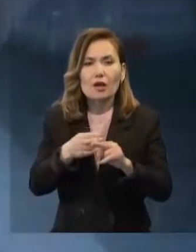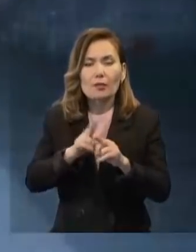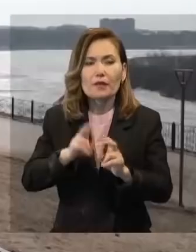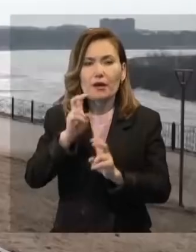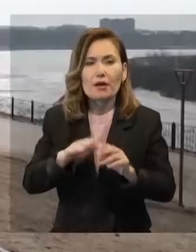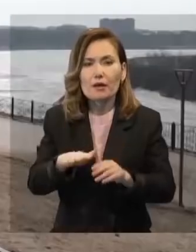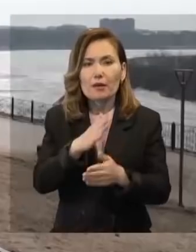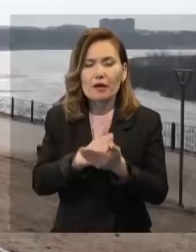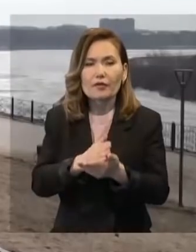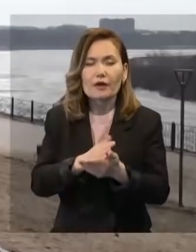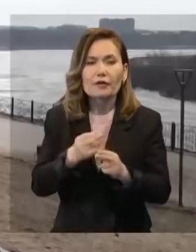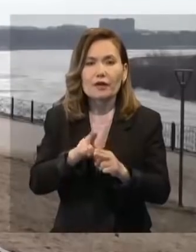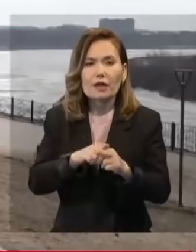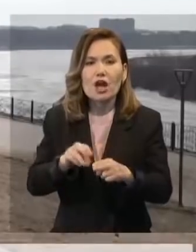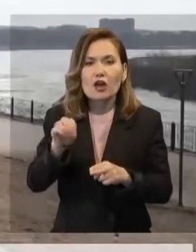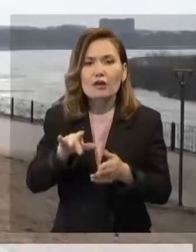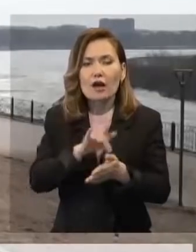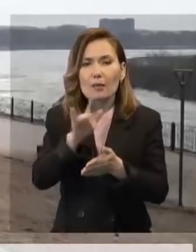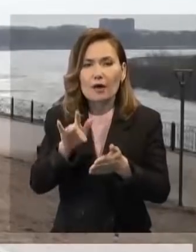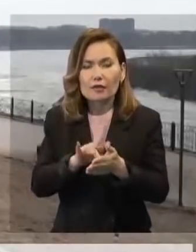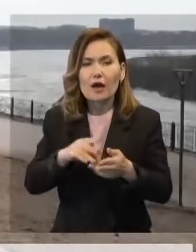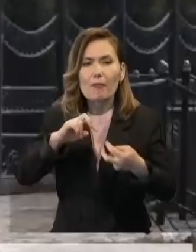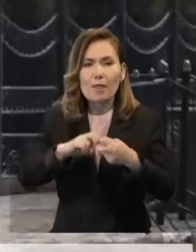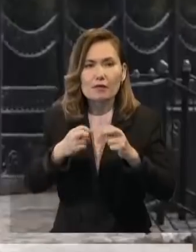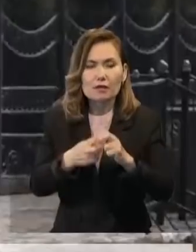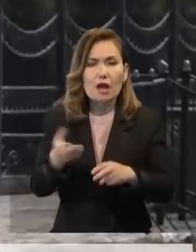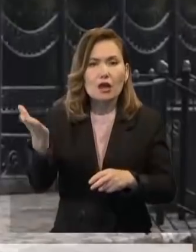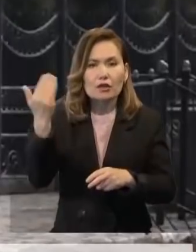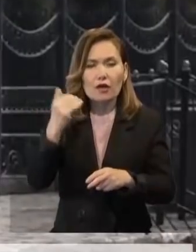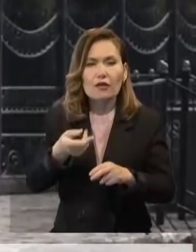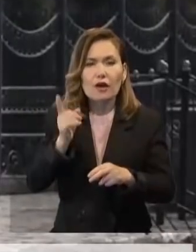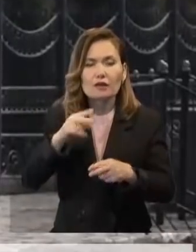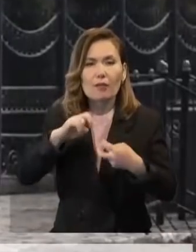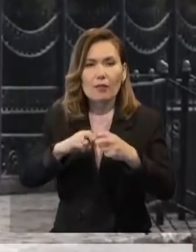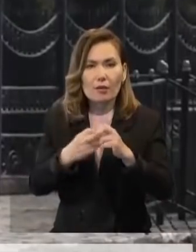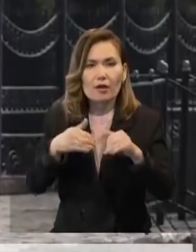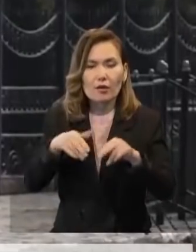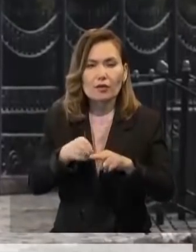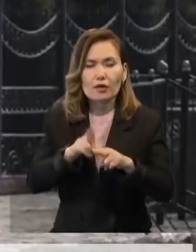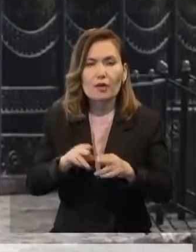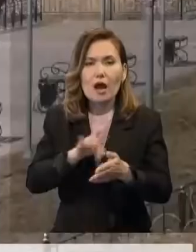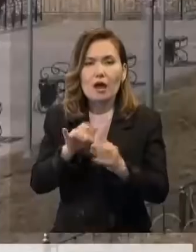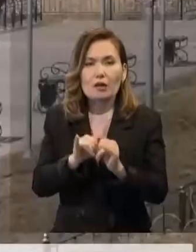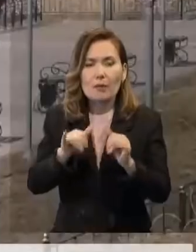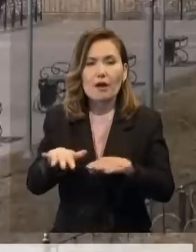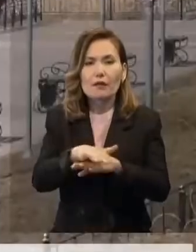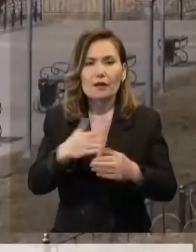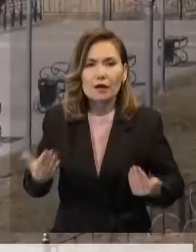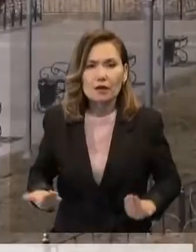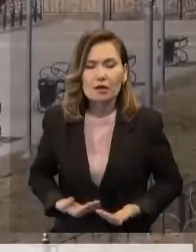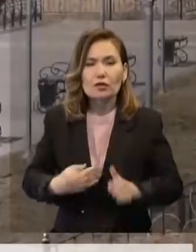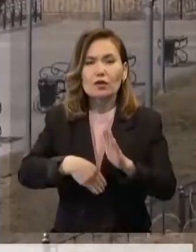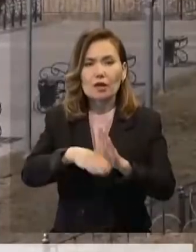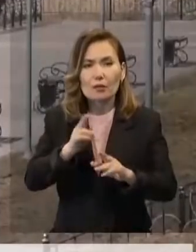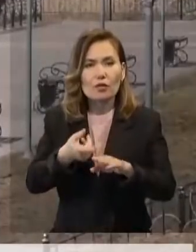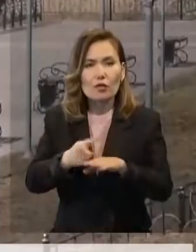өндірістік аймағы бар Еуропа қалалары урбанистика мәселесін өткен ғасырда көтерген. Шаһарды көркейтуде халықтың талап ұсынысын